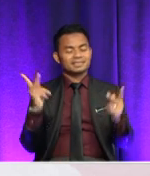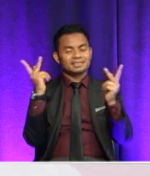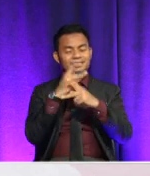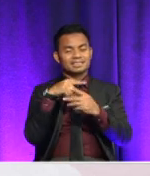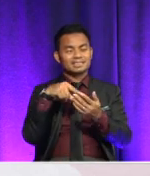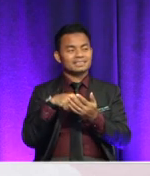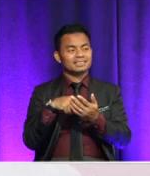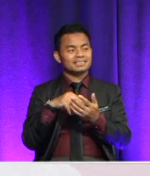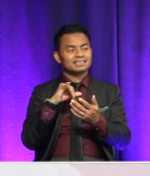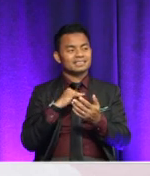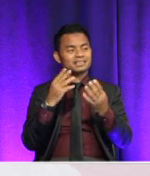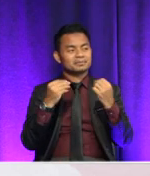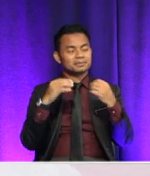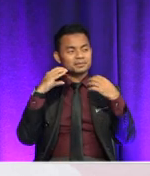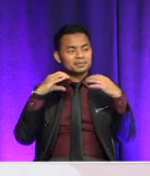oke